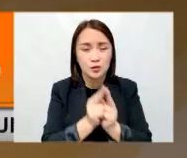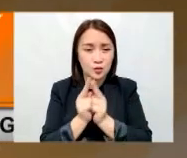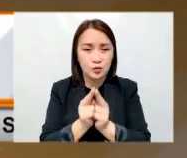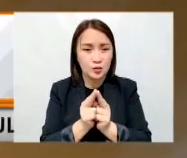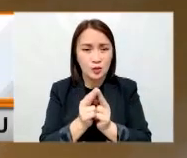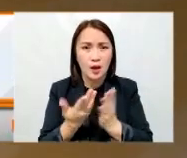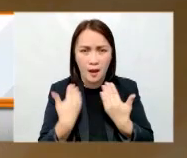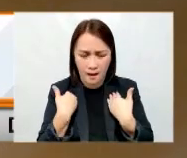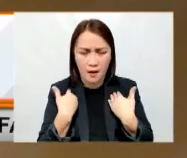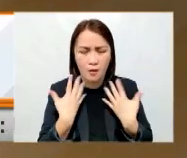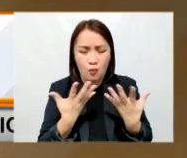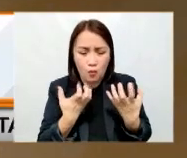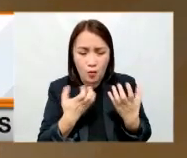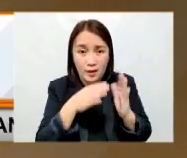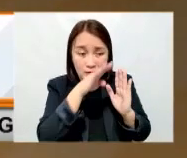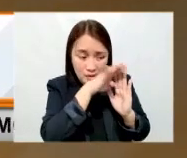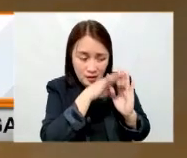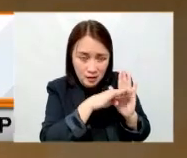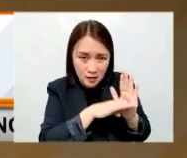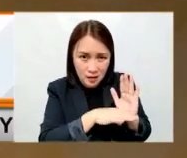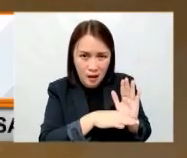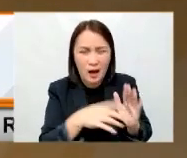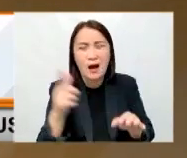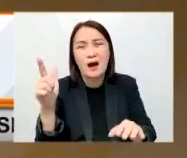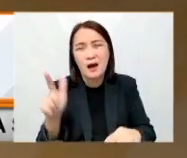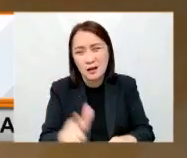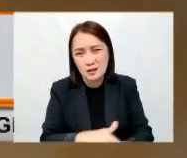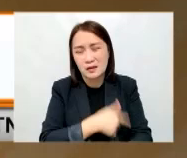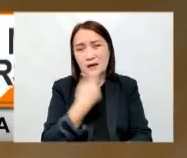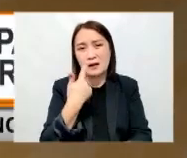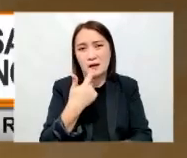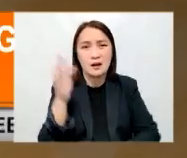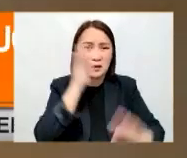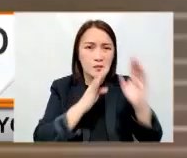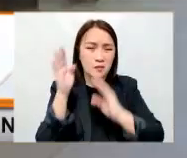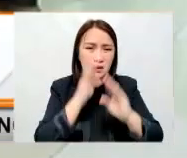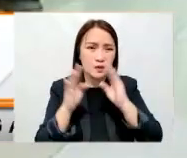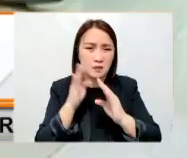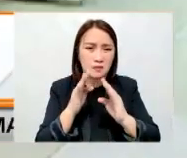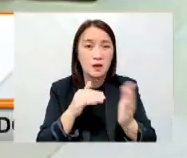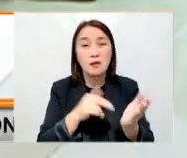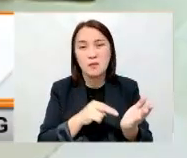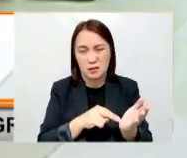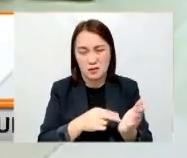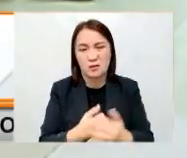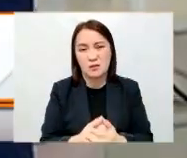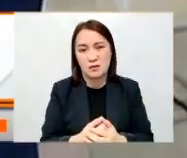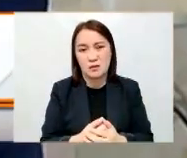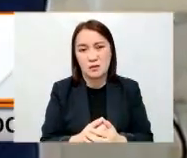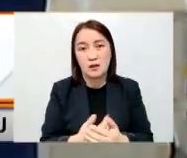at aksyon na dahil napakatagal na itong mga problema at usapin ng mga nurses. Lahat ng mekanismo